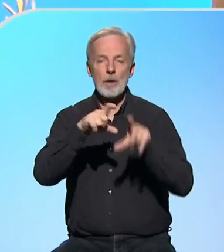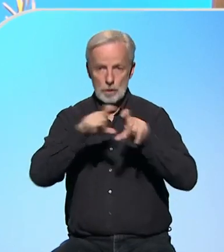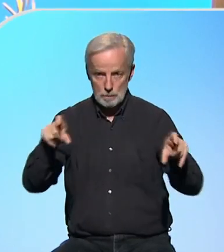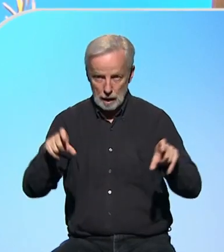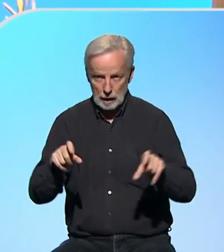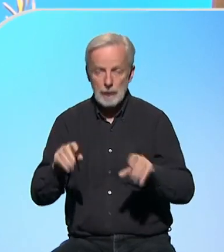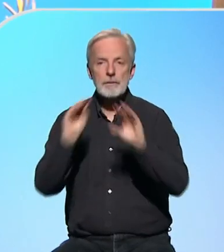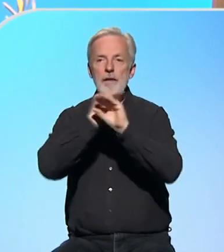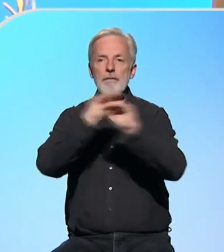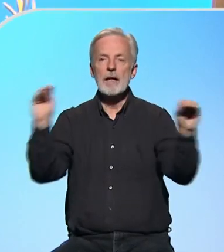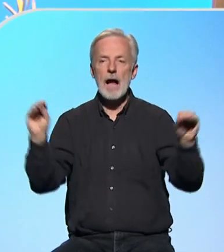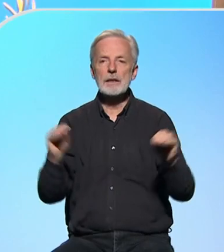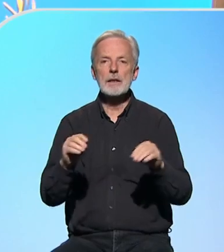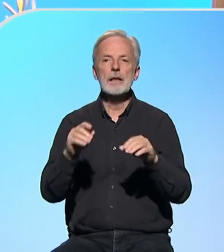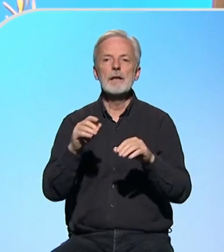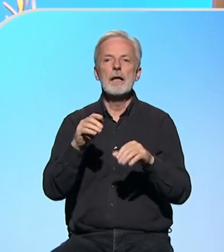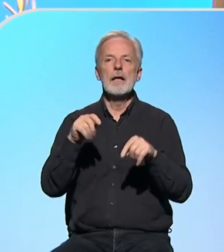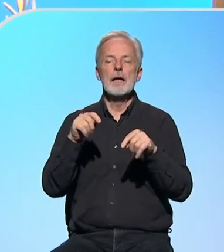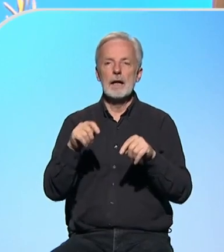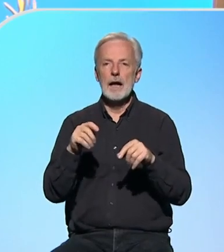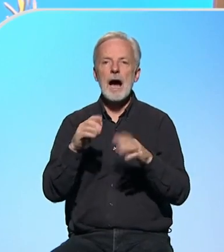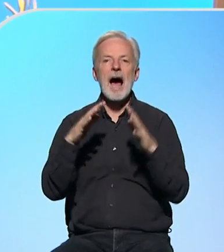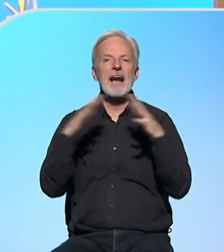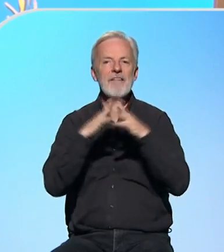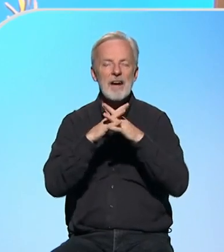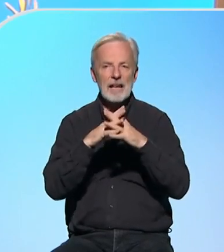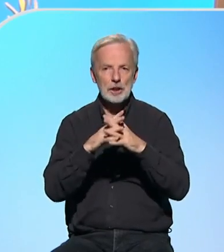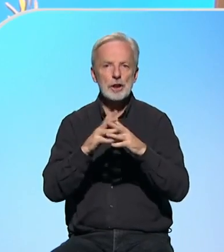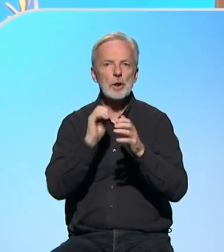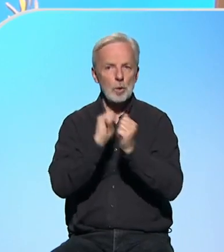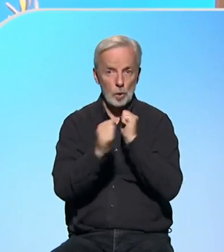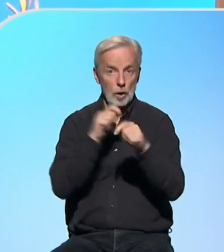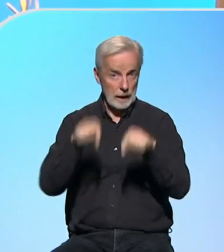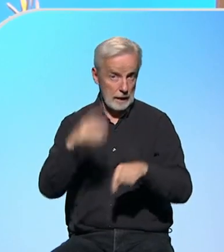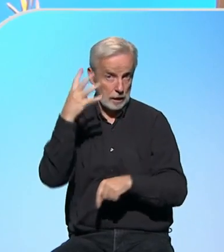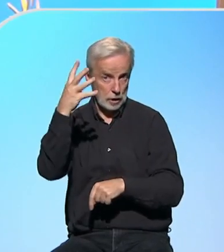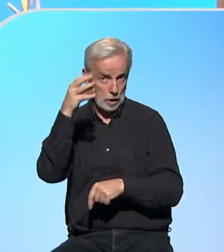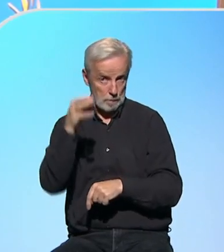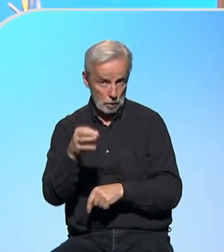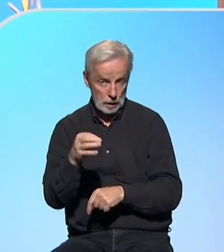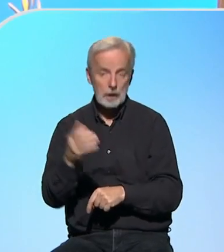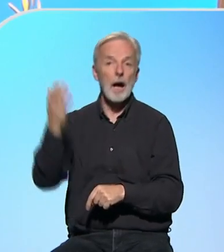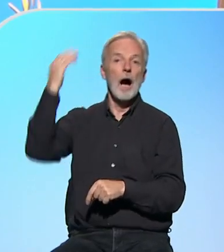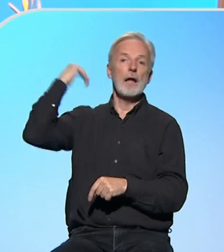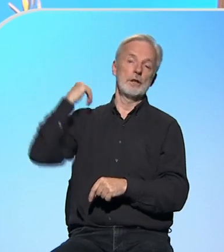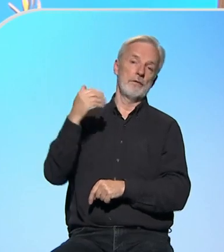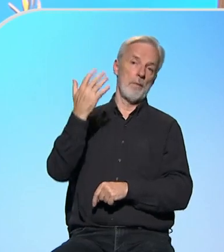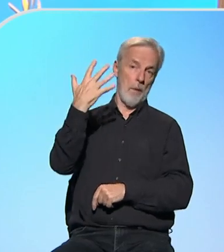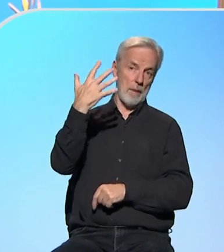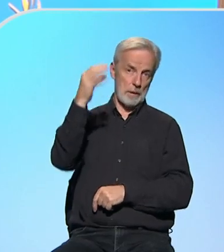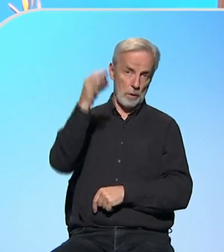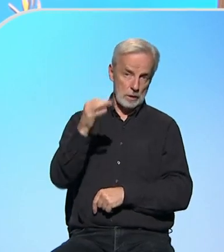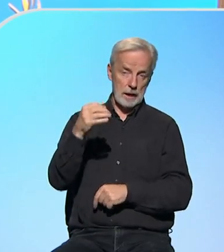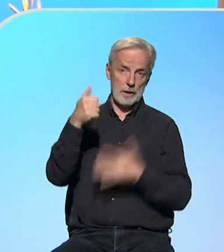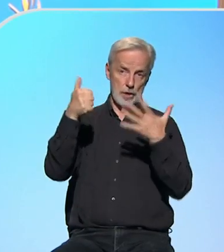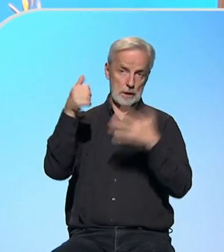sazbu. Ta je třeba dneska na 4%. A vzhledem k tomu, že většina úvěrů z posledních dvou let jsou někde mezi 5 a 6%, tak se dá předpokládat,